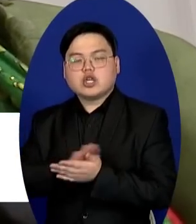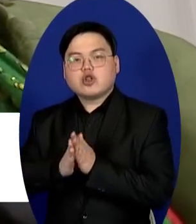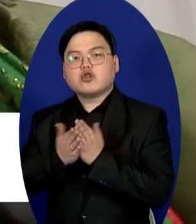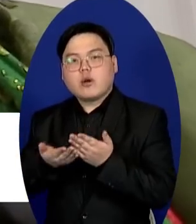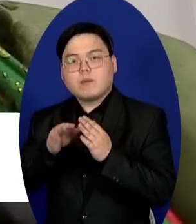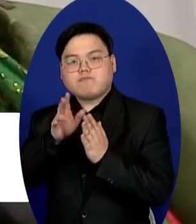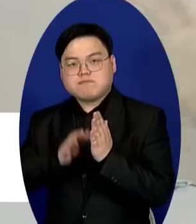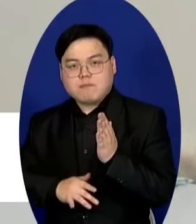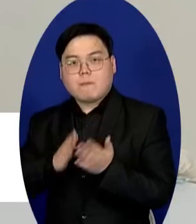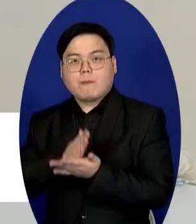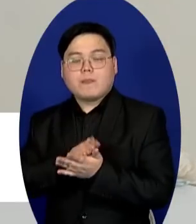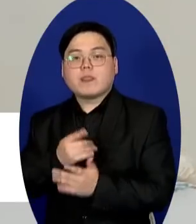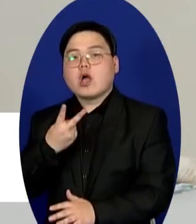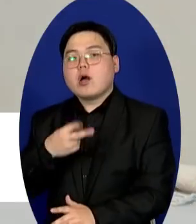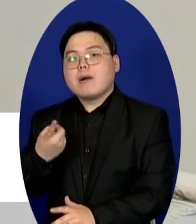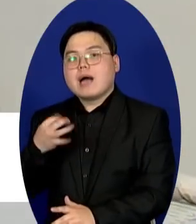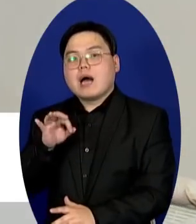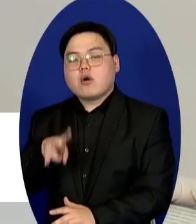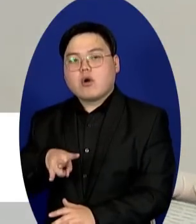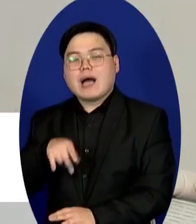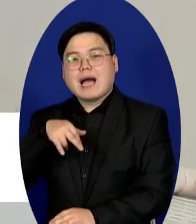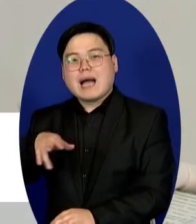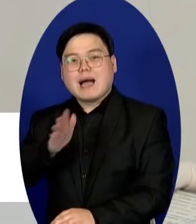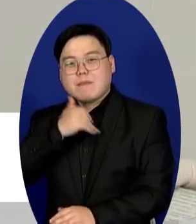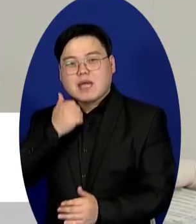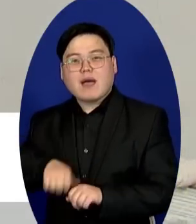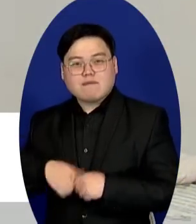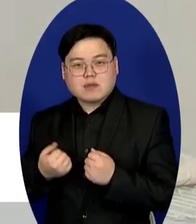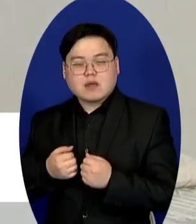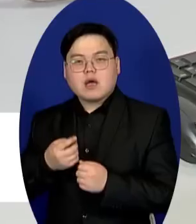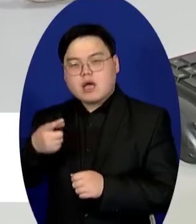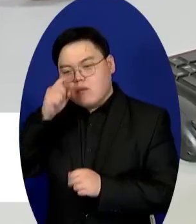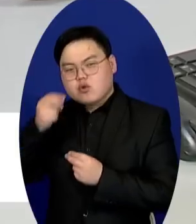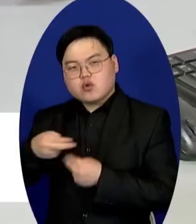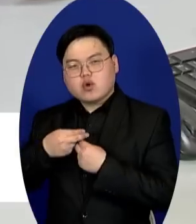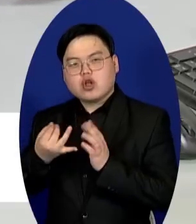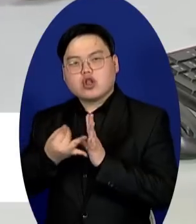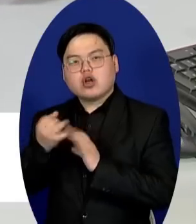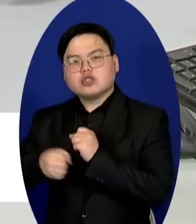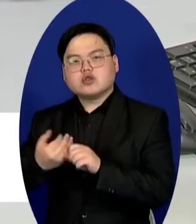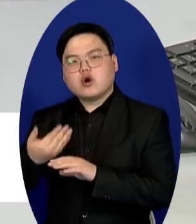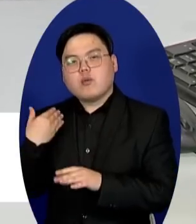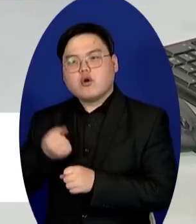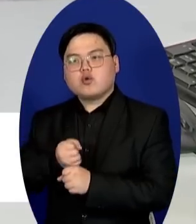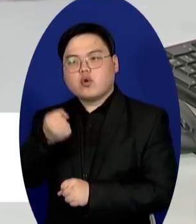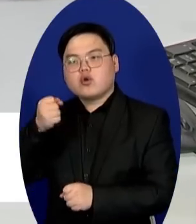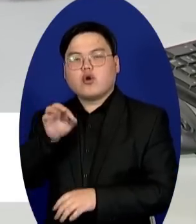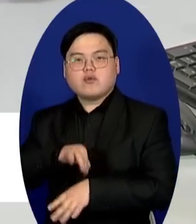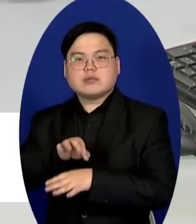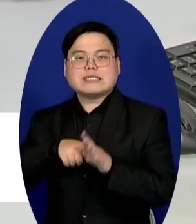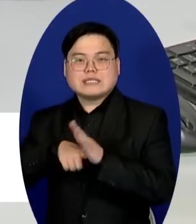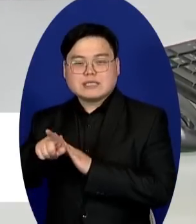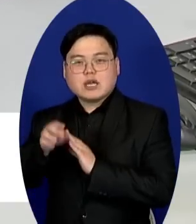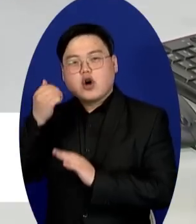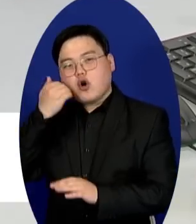гэлээ. 2010 онд алхаж байхдаа бэрцсэн. Харин эмчлүүлсэн ч 7 жилийн өмнөөс нуруу нүвдэж эхэлсэн байна. Тиймээс Ахмад